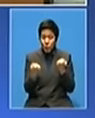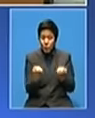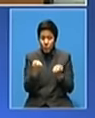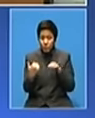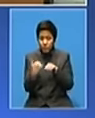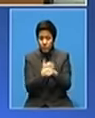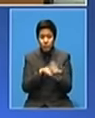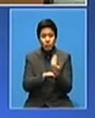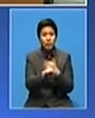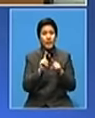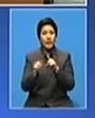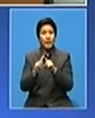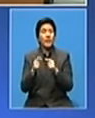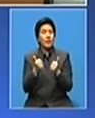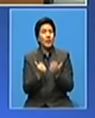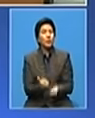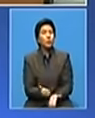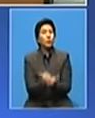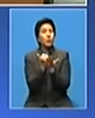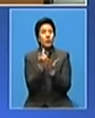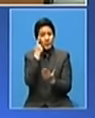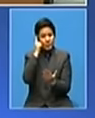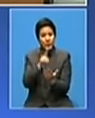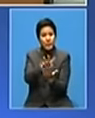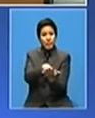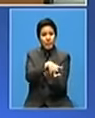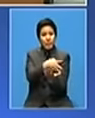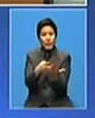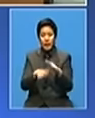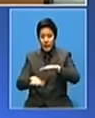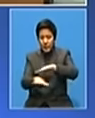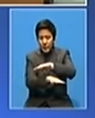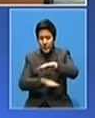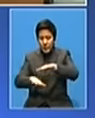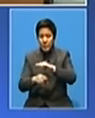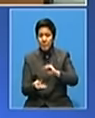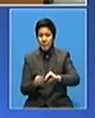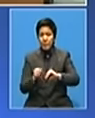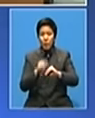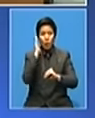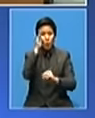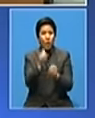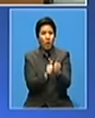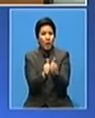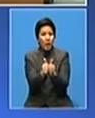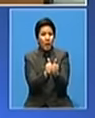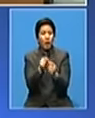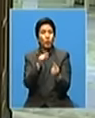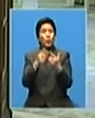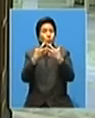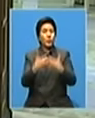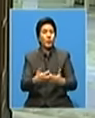เพื่อใช้เอื้อต่อการค้าการลงทุนในประเทศไทยเป็นการวางรากฐานเพิ่มขีดความสามารถในการแข่งขันของภาคอุตสาหกรรมต่อไปนะ